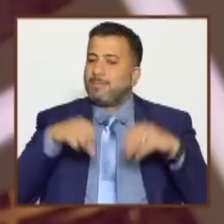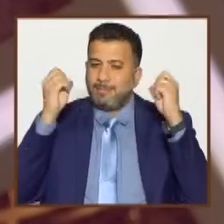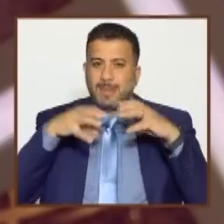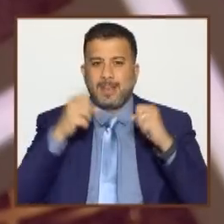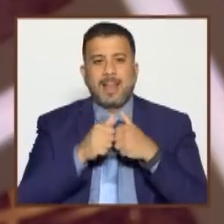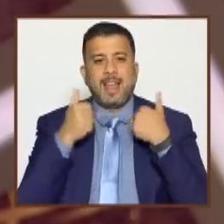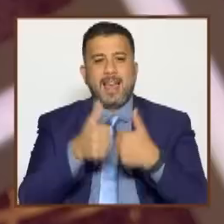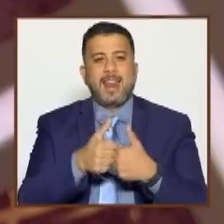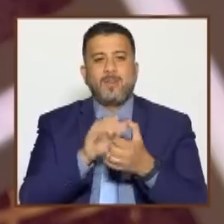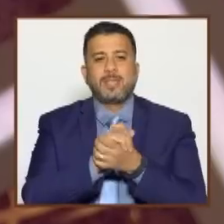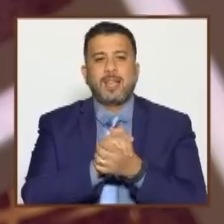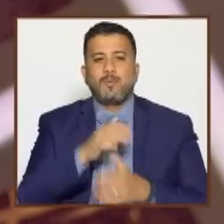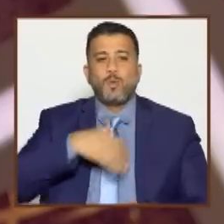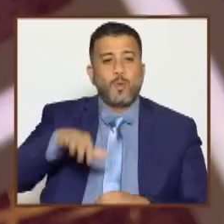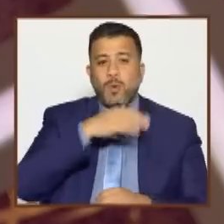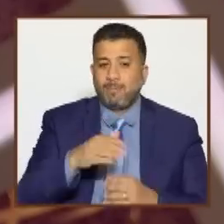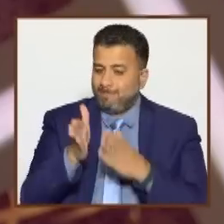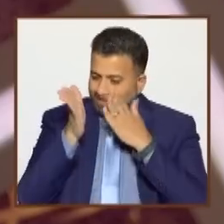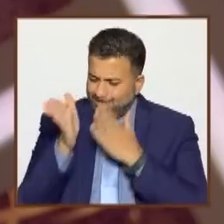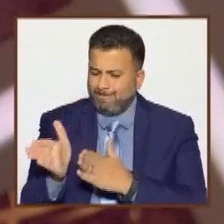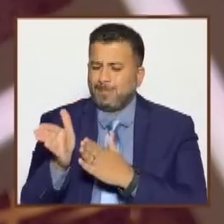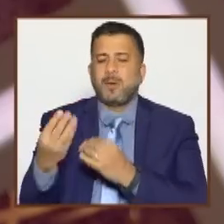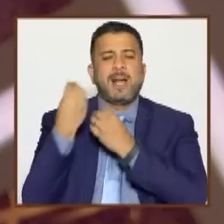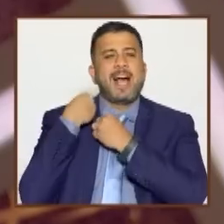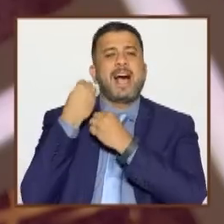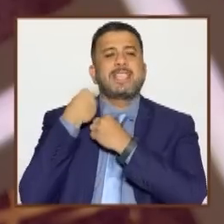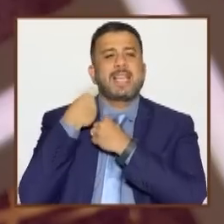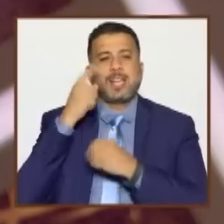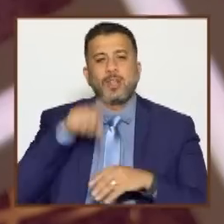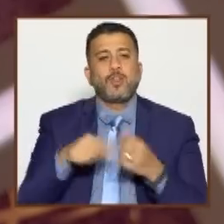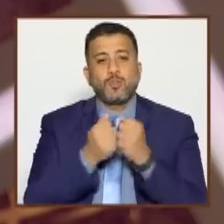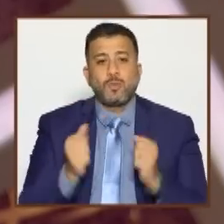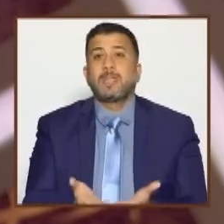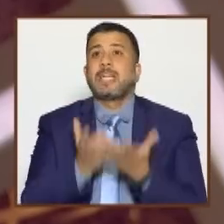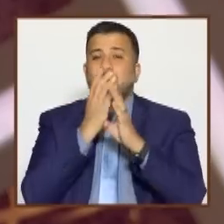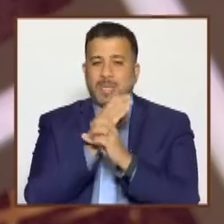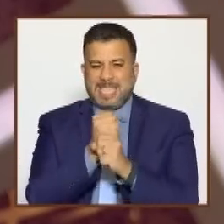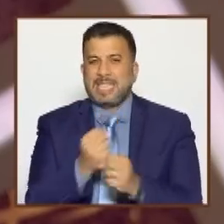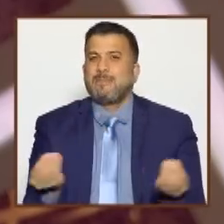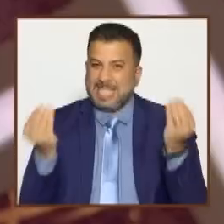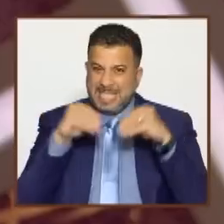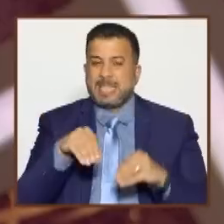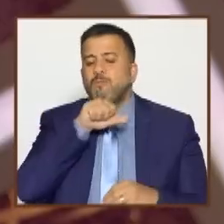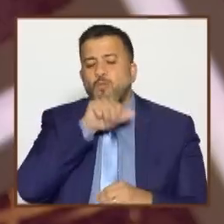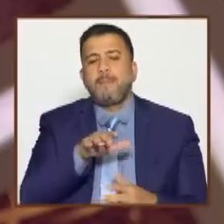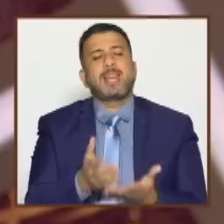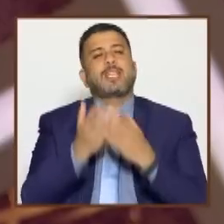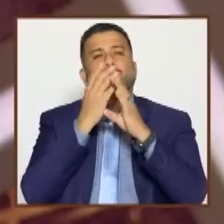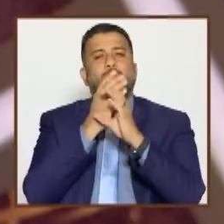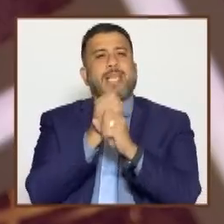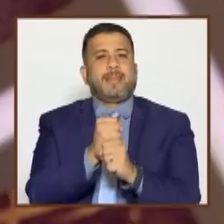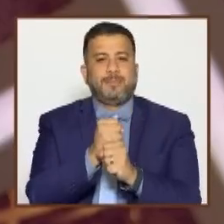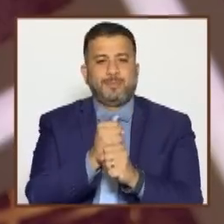وبارك عليه وعلى آله وأصحابه وعلى التابعين ومن تبعهم بإحسان إلى يوم الدين وسلم تسليما